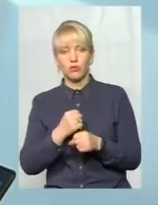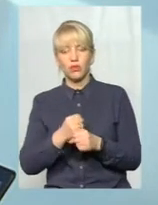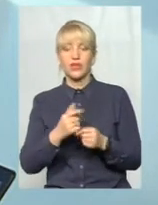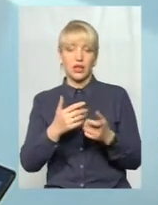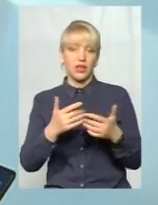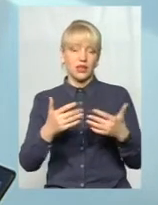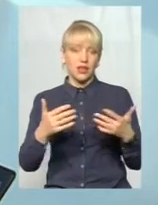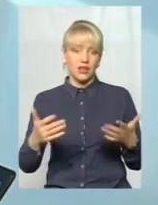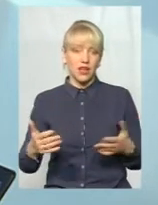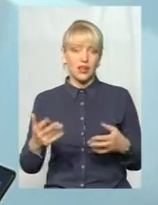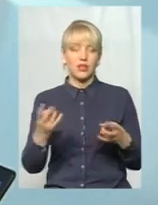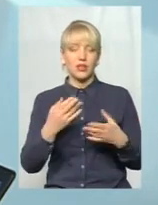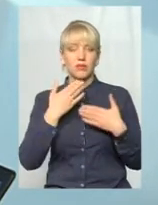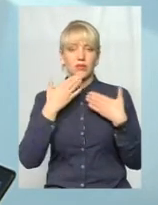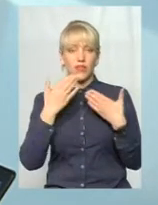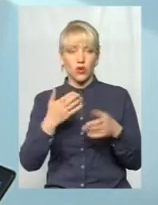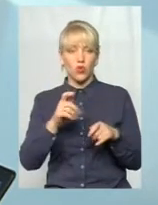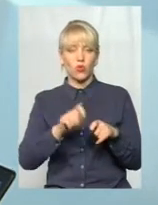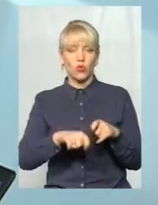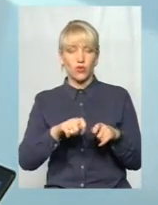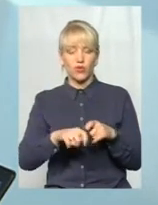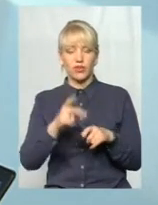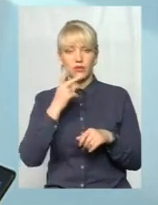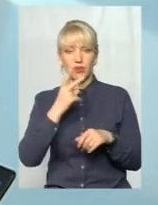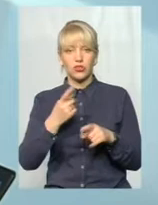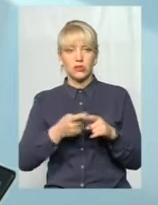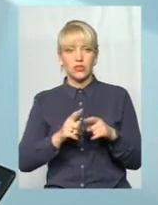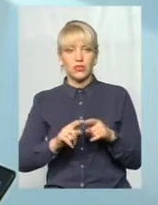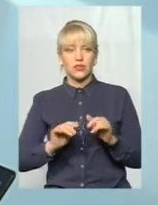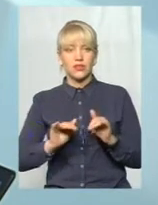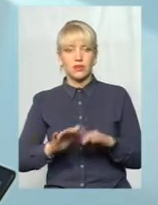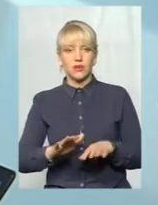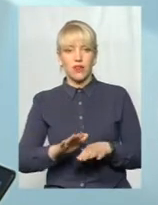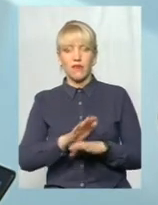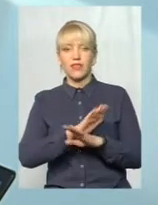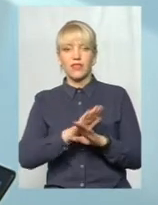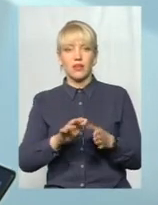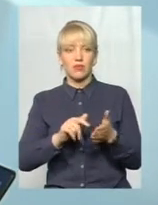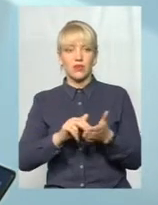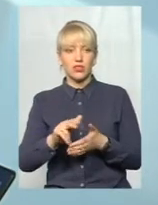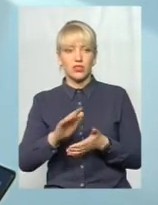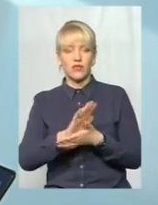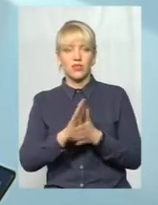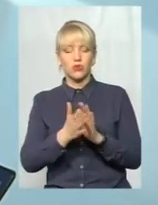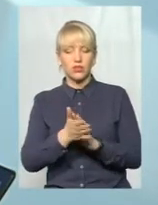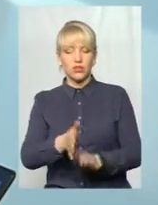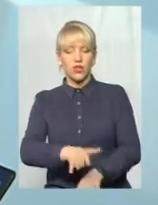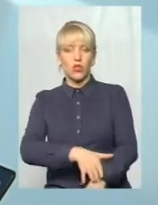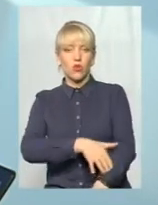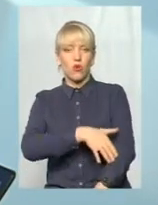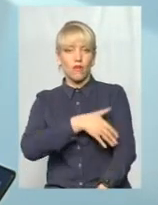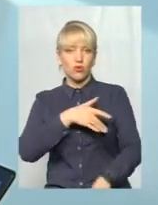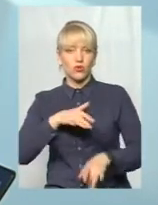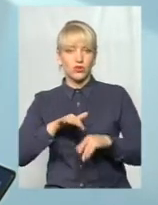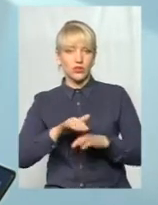і так далі. Тобто звертатися, контролювати і бачити, щоб ця справа, по-перше, не пішла в ситуацію довгої справи, щоб не було так,